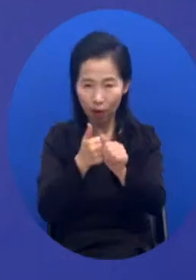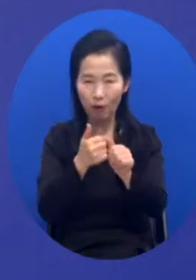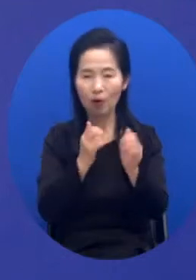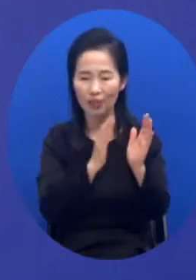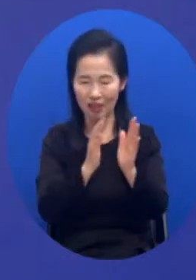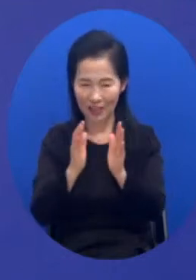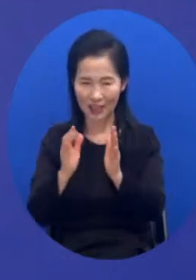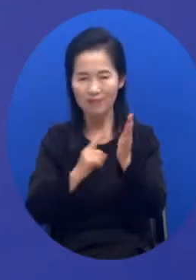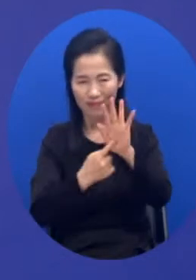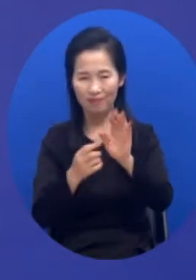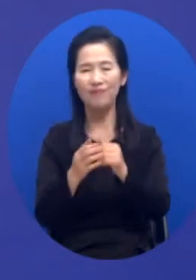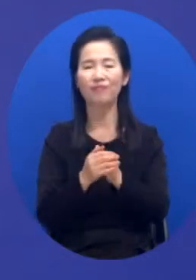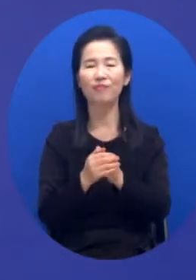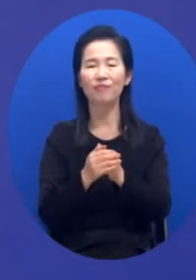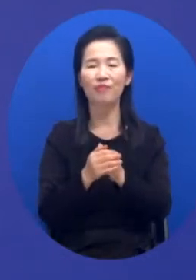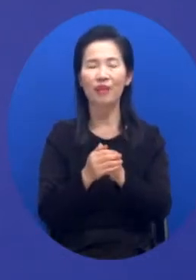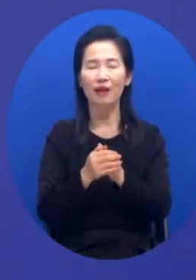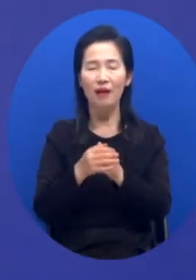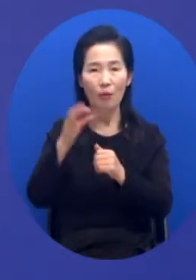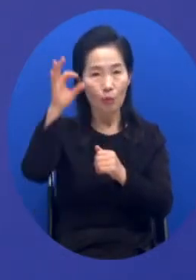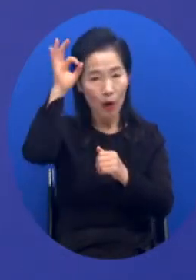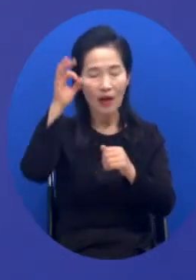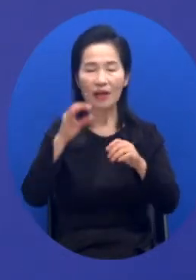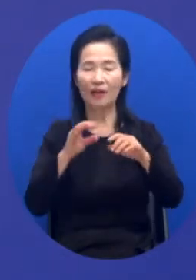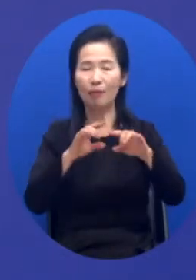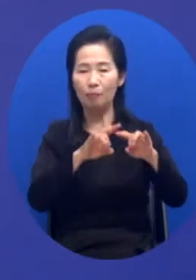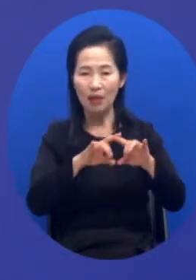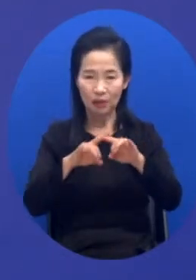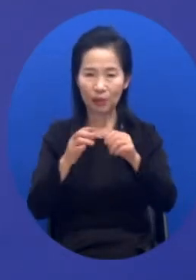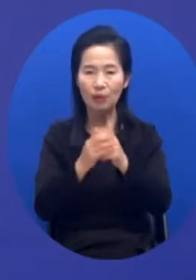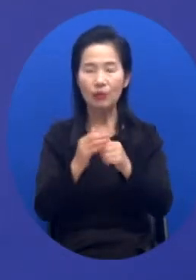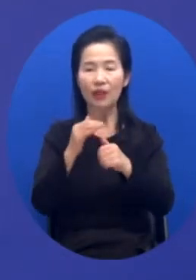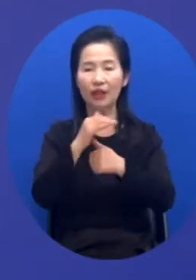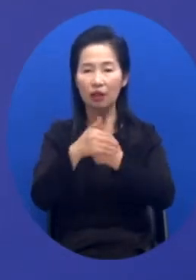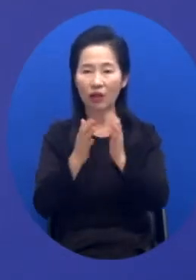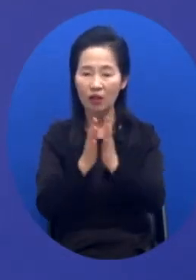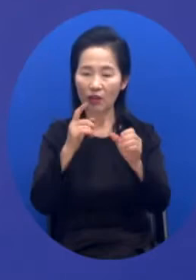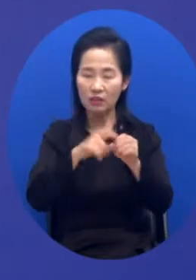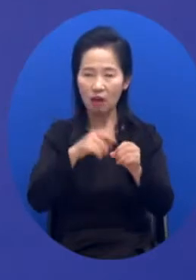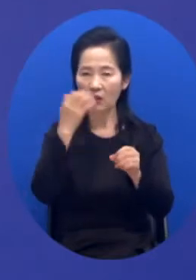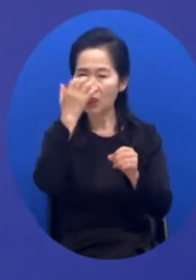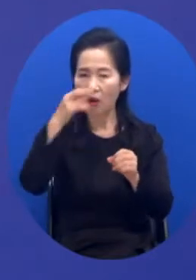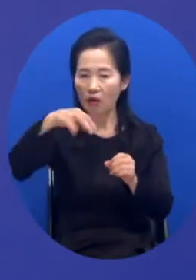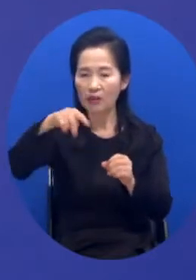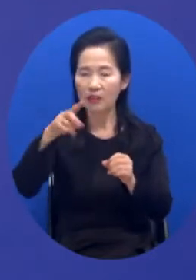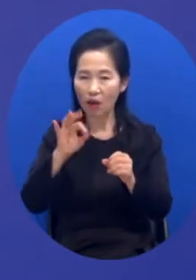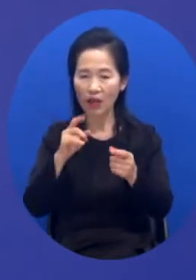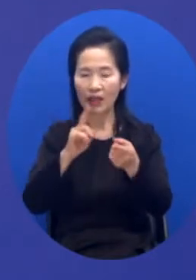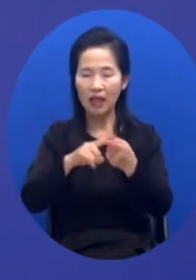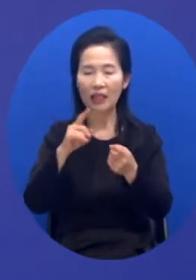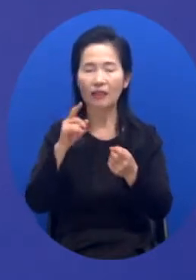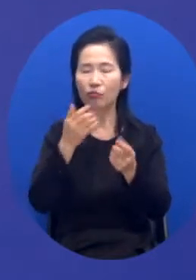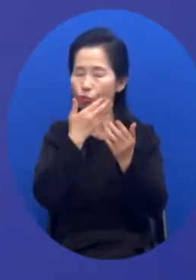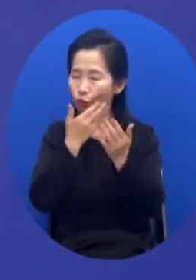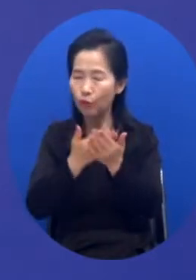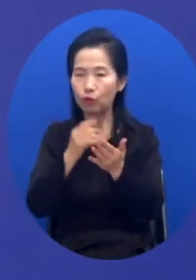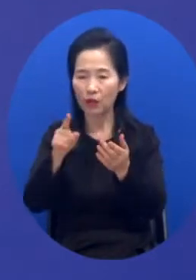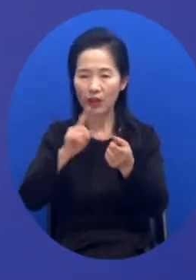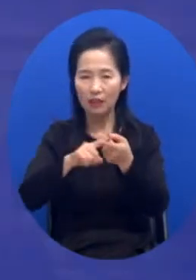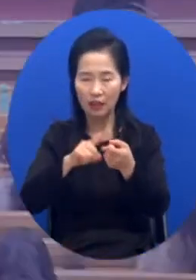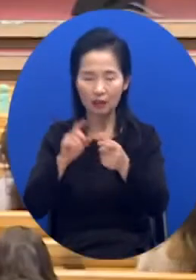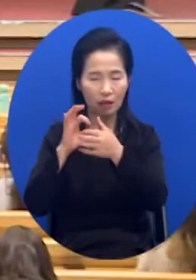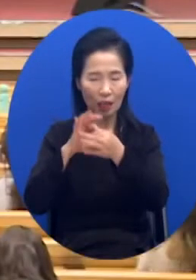cts 포항 방송이 주최한 성경적 성 가치관 악화 됩니까 지난 10월 29일부터 5주동안 열리고